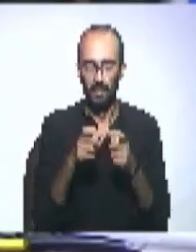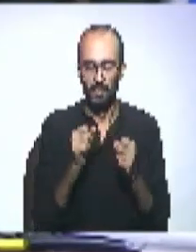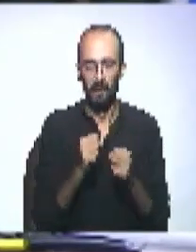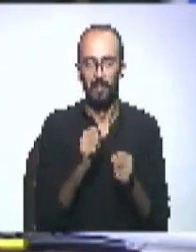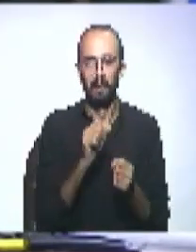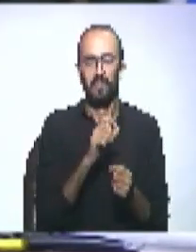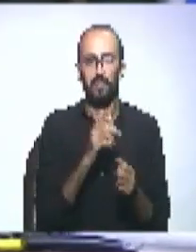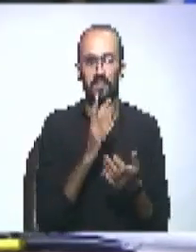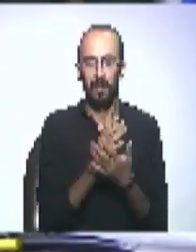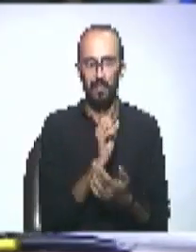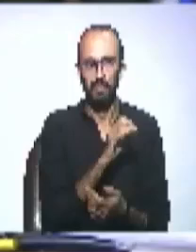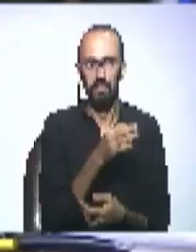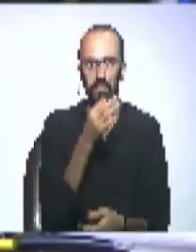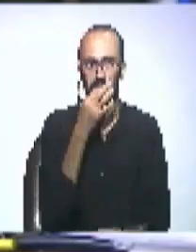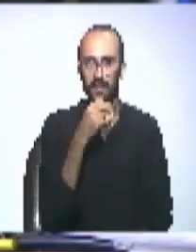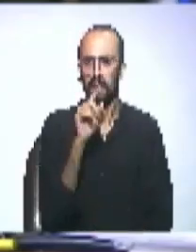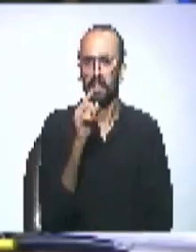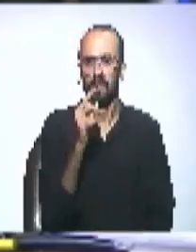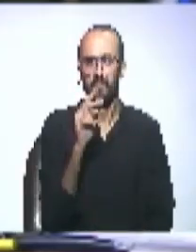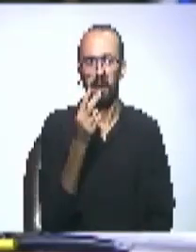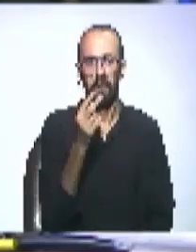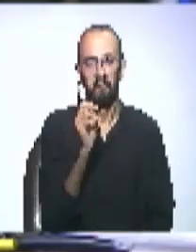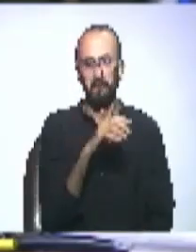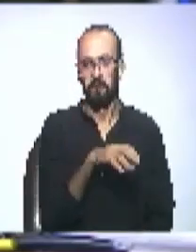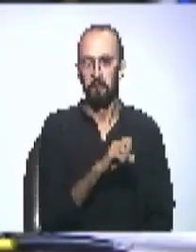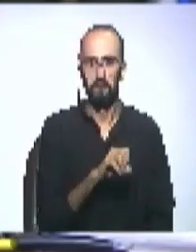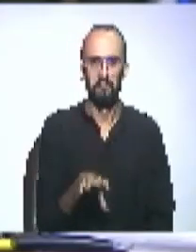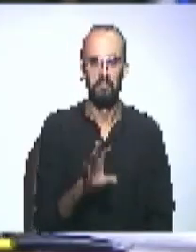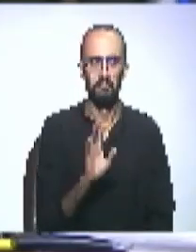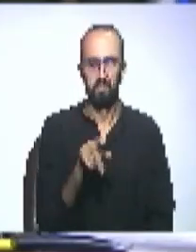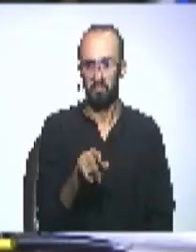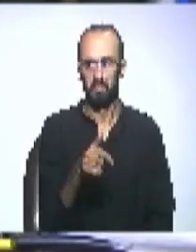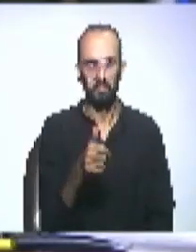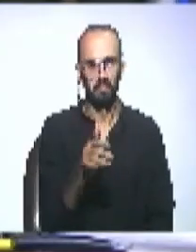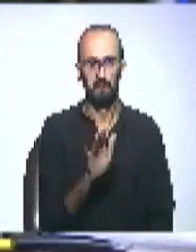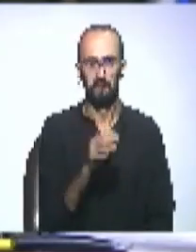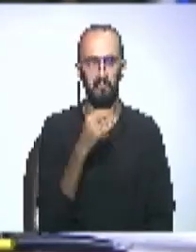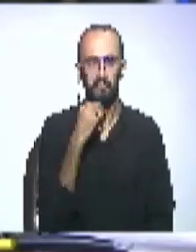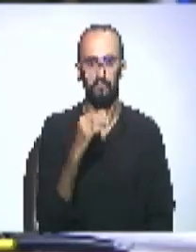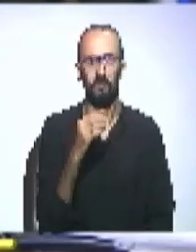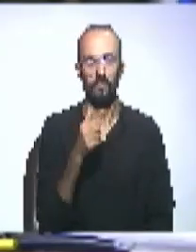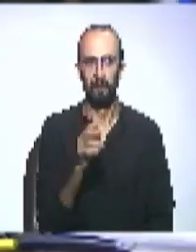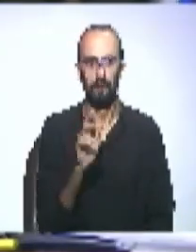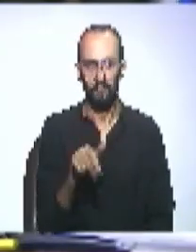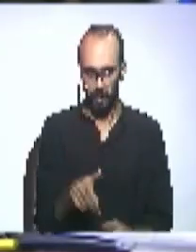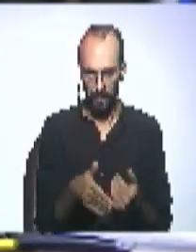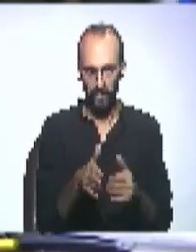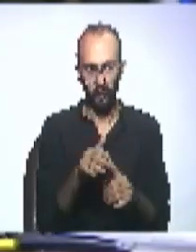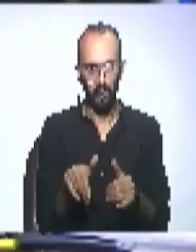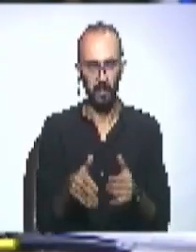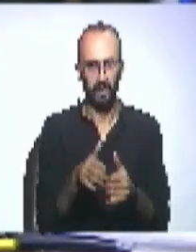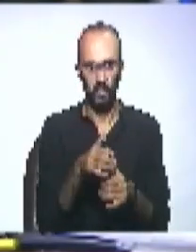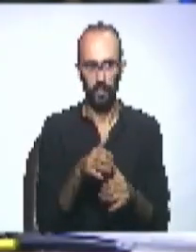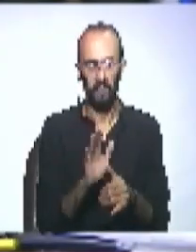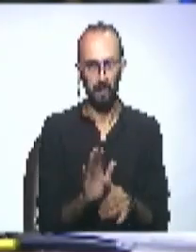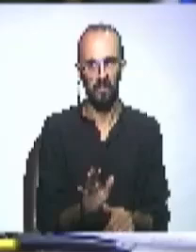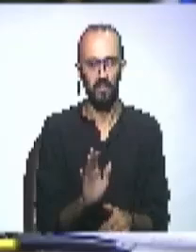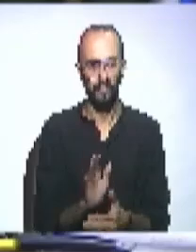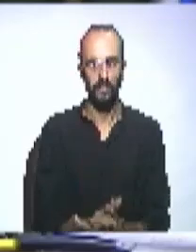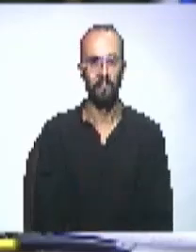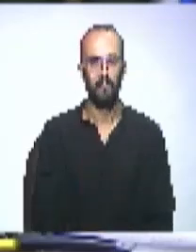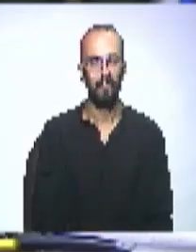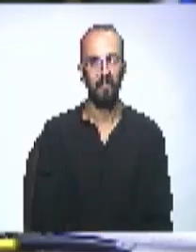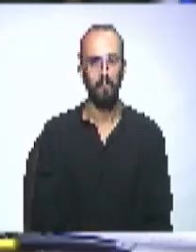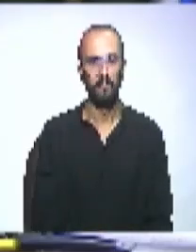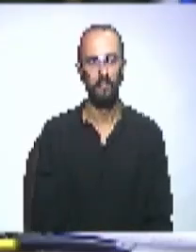التلاجة يعني ساعتين بس، تمسك نفسها اكتر، لكن هي تمام وماسكه نفسها وكل حاجه. وهنشتغل من بتاعه النهارده ومن بتاعه